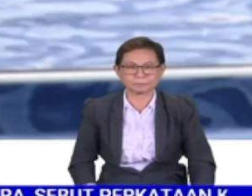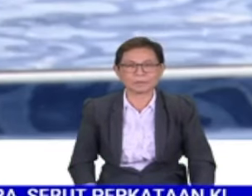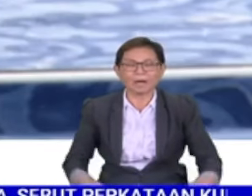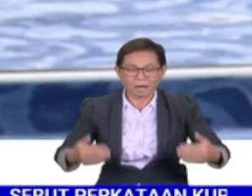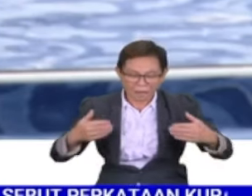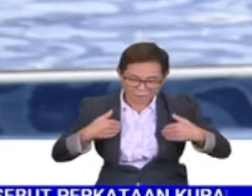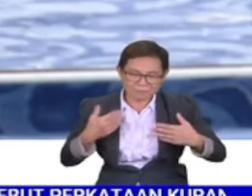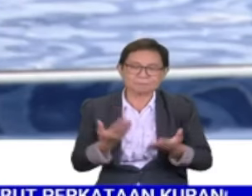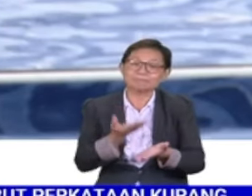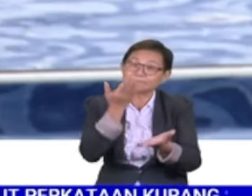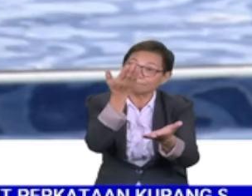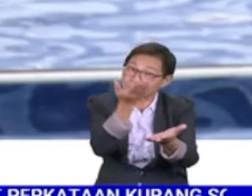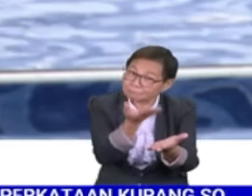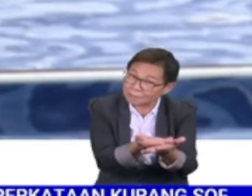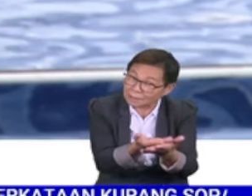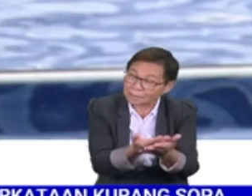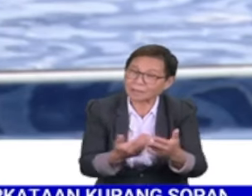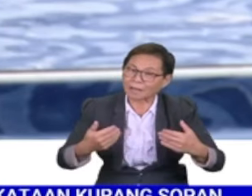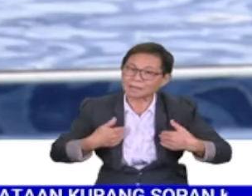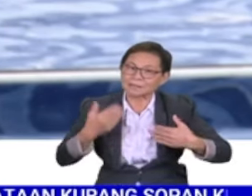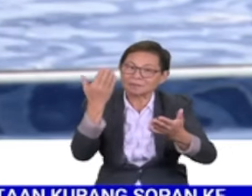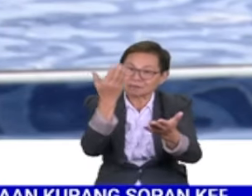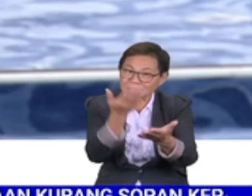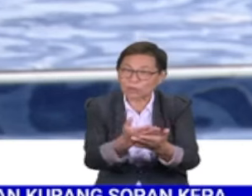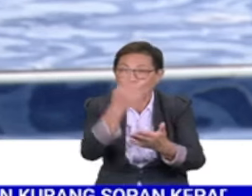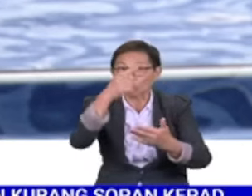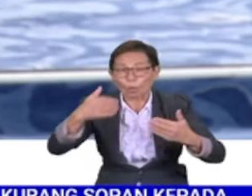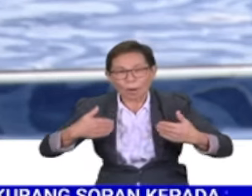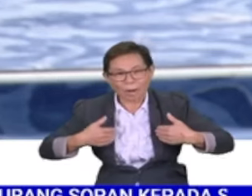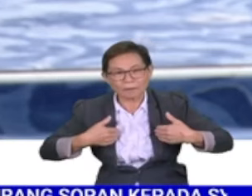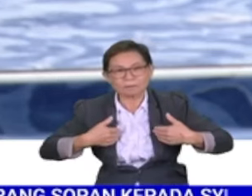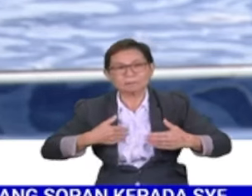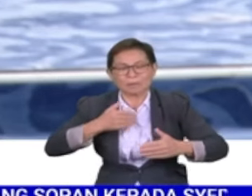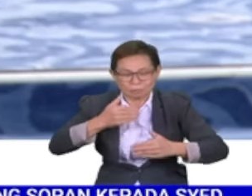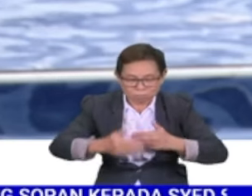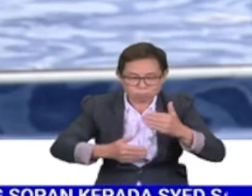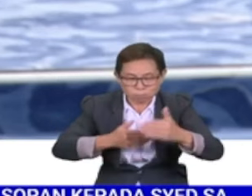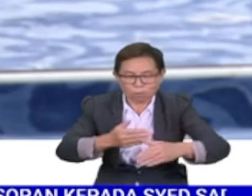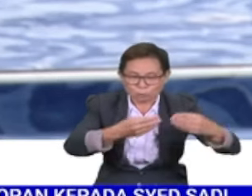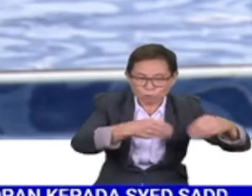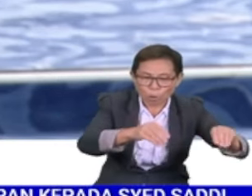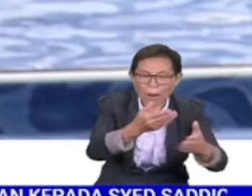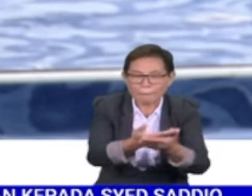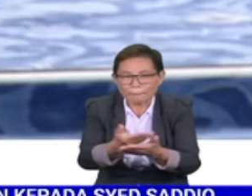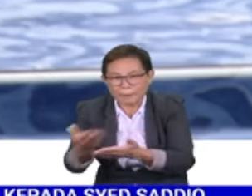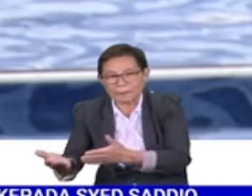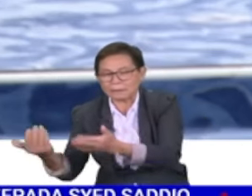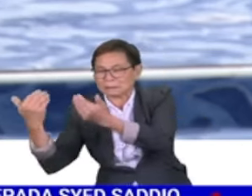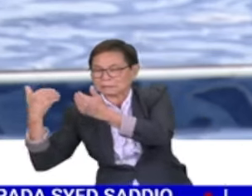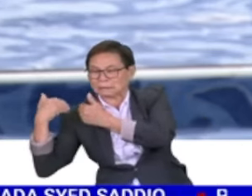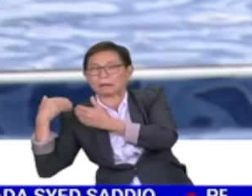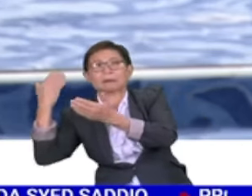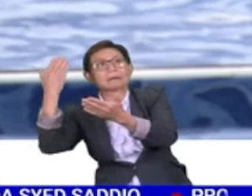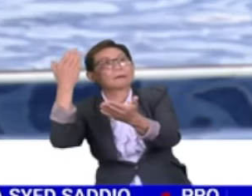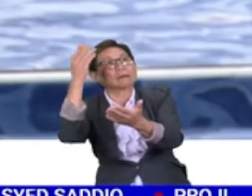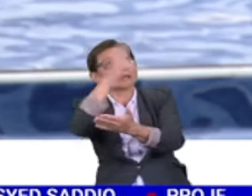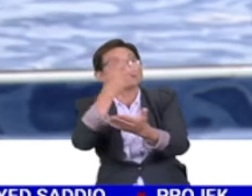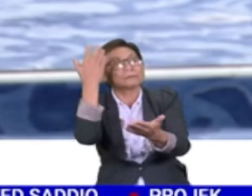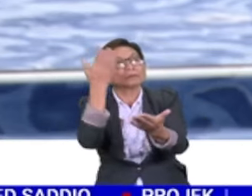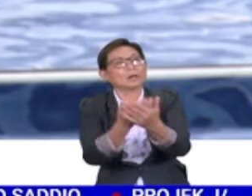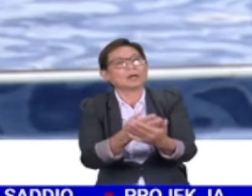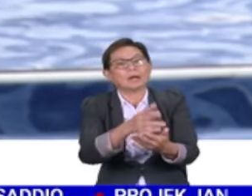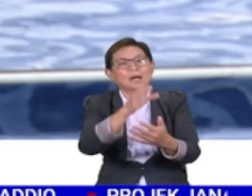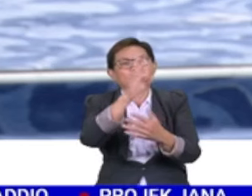Ada cadangan untuk mengadakan proses jual beli dengan tanggungan kerajaan mencecah 6-7 bilion